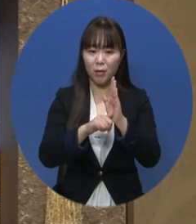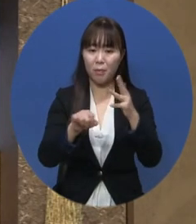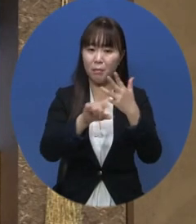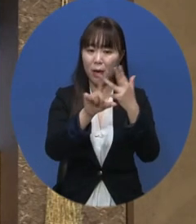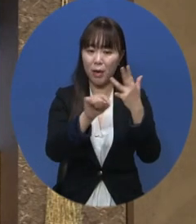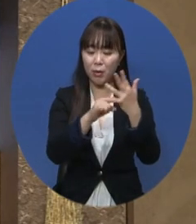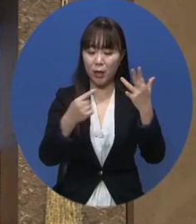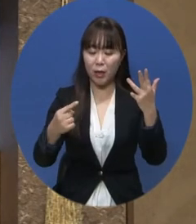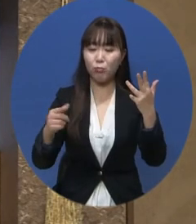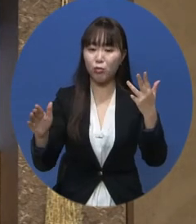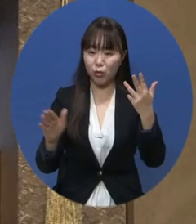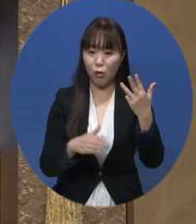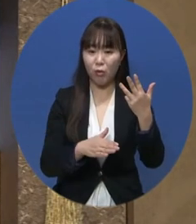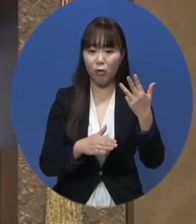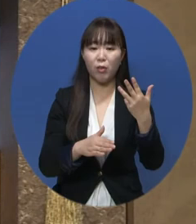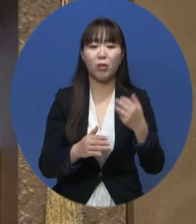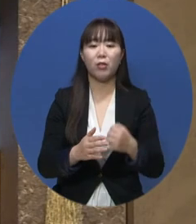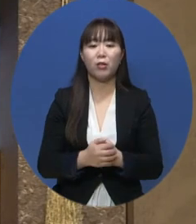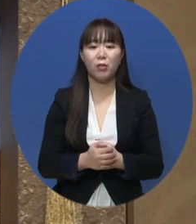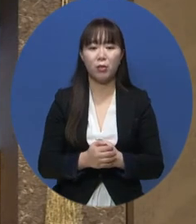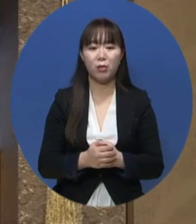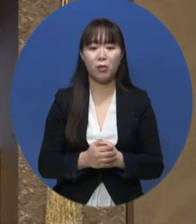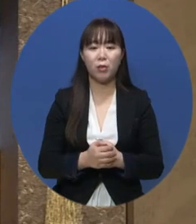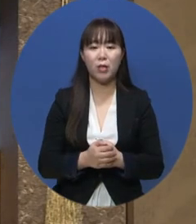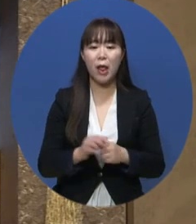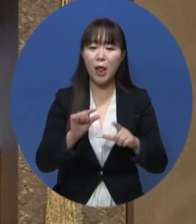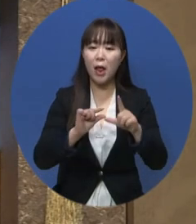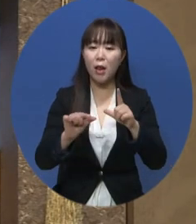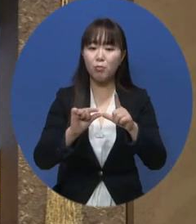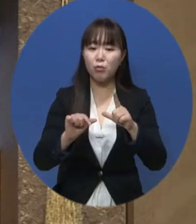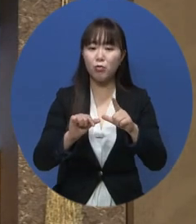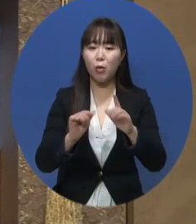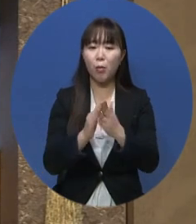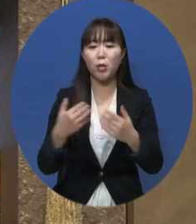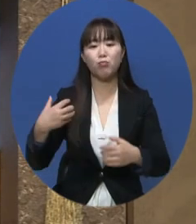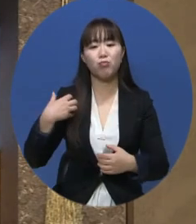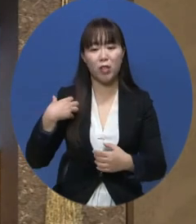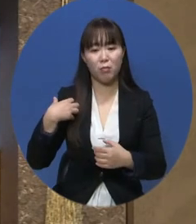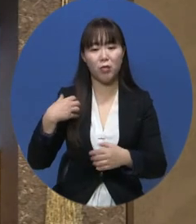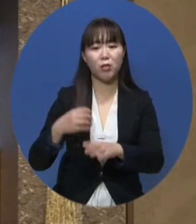2018년도 저희가 8월 1일부터 네. 더 이 본인 부담이 일부